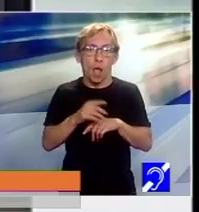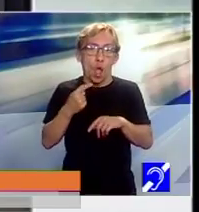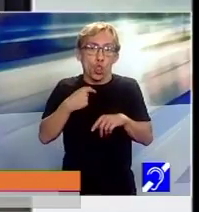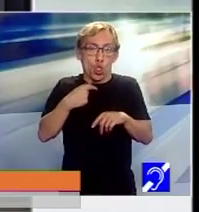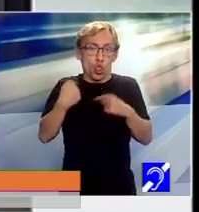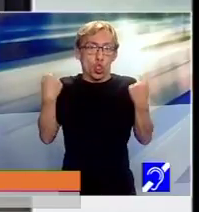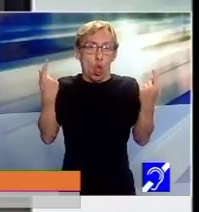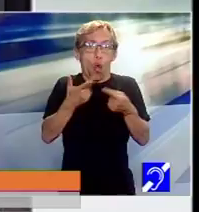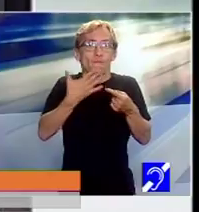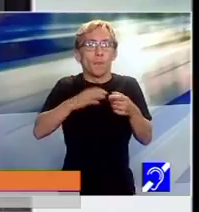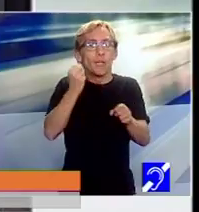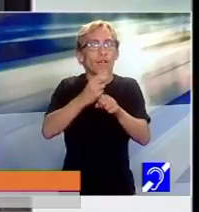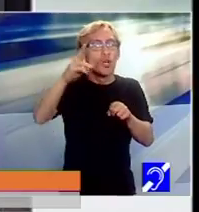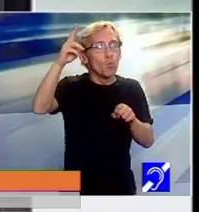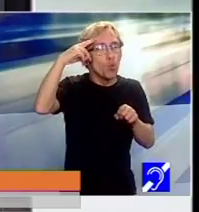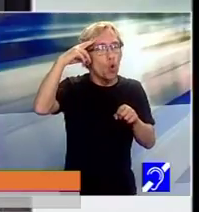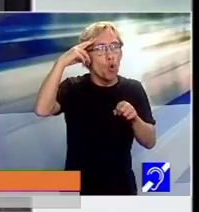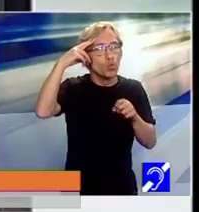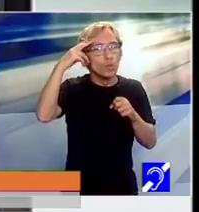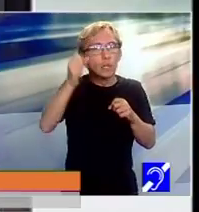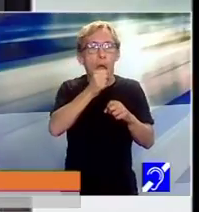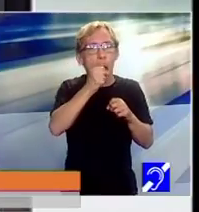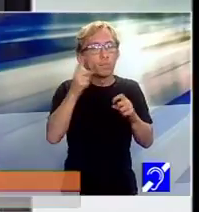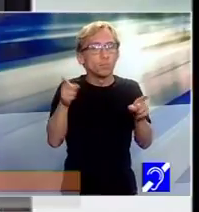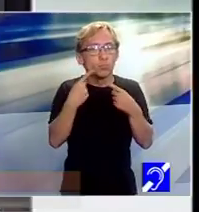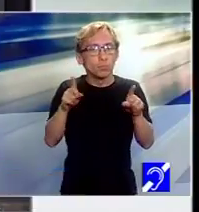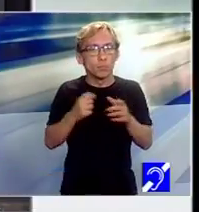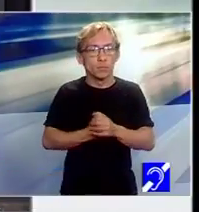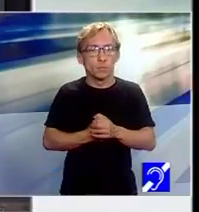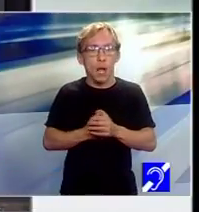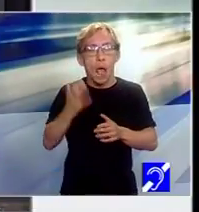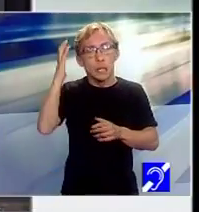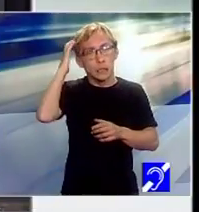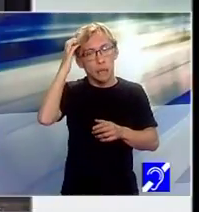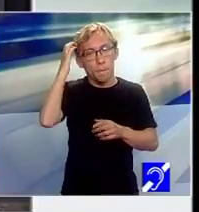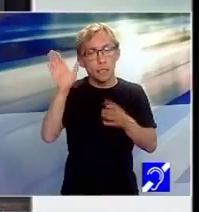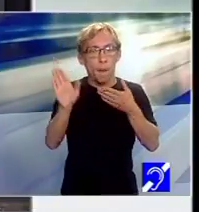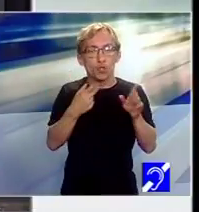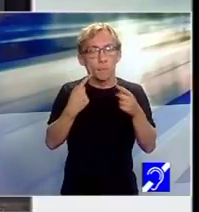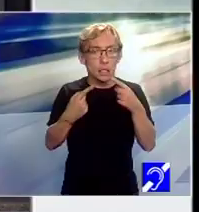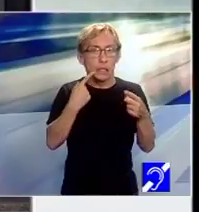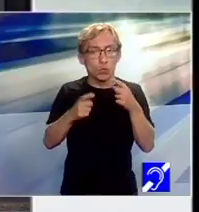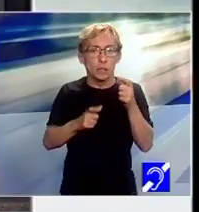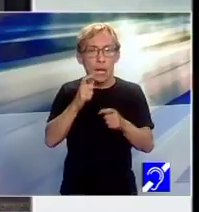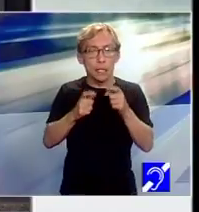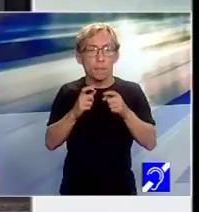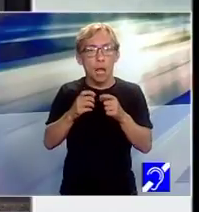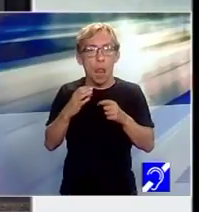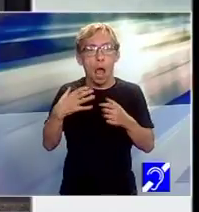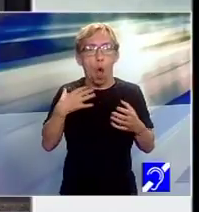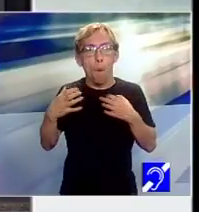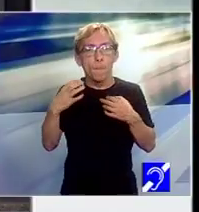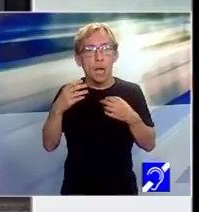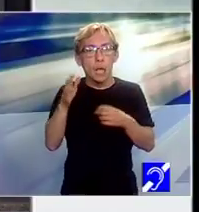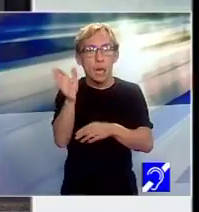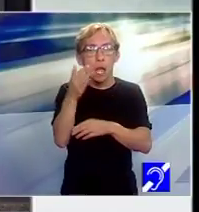De asta, de exemplu, acest concert îl vom de sâmbătă, pentru că am început să discutăm despre La Opera